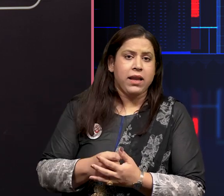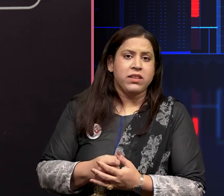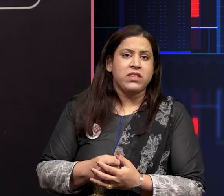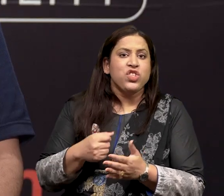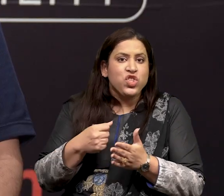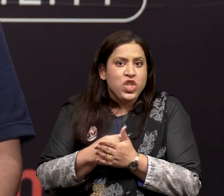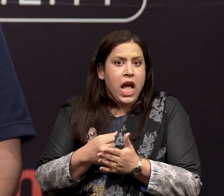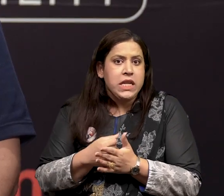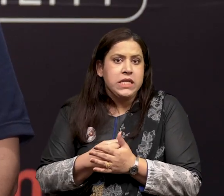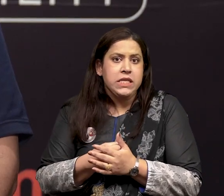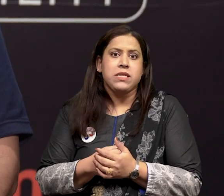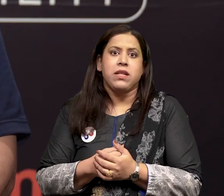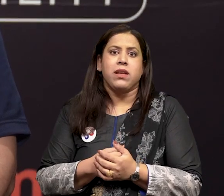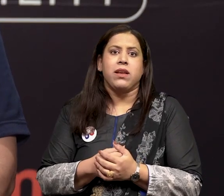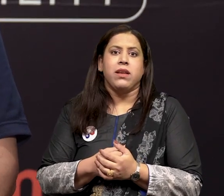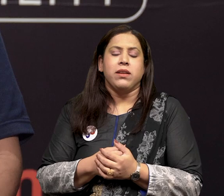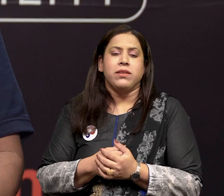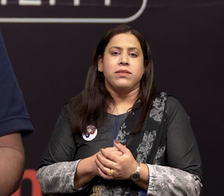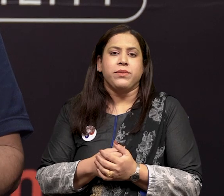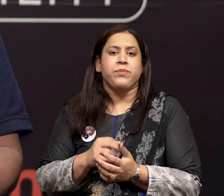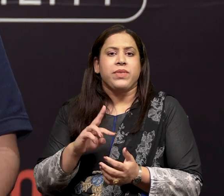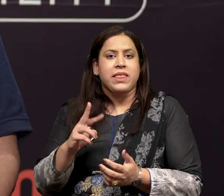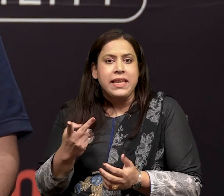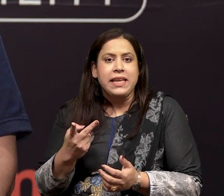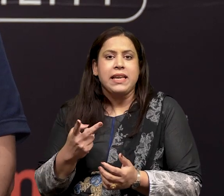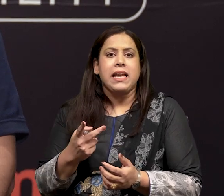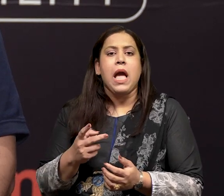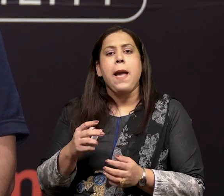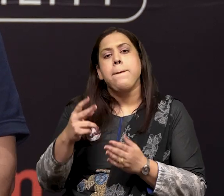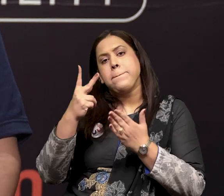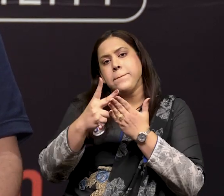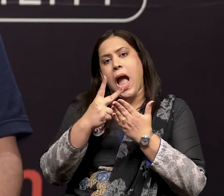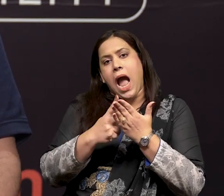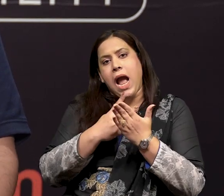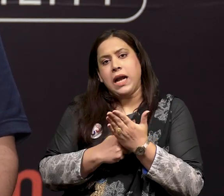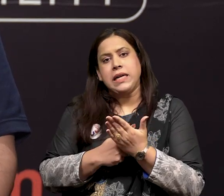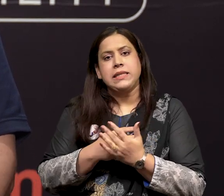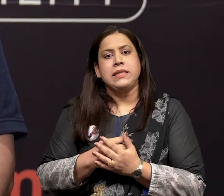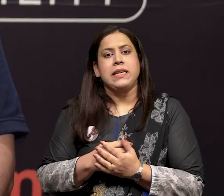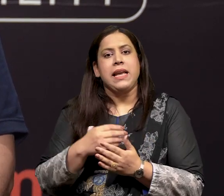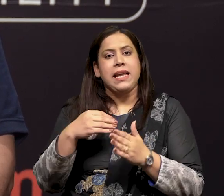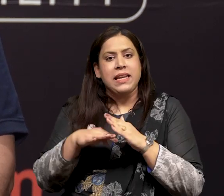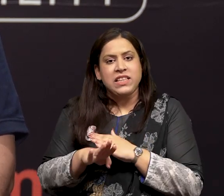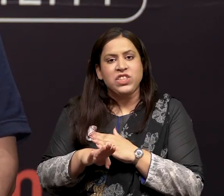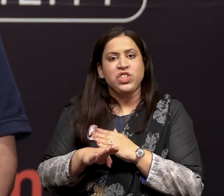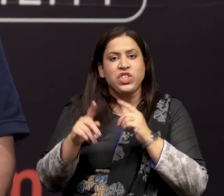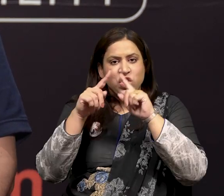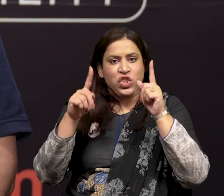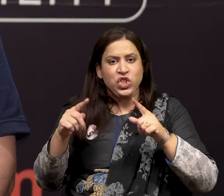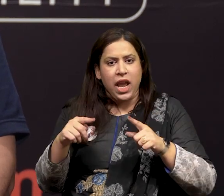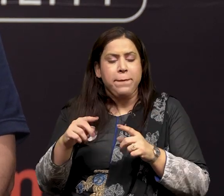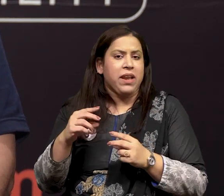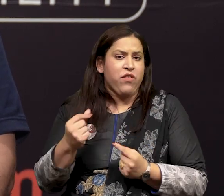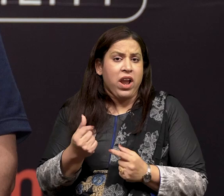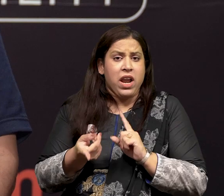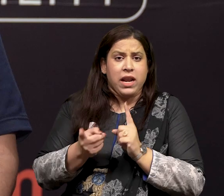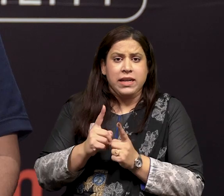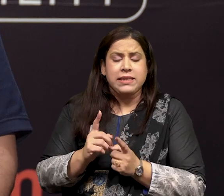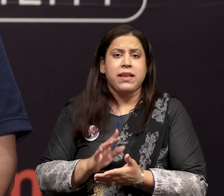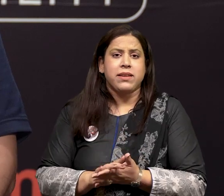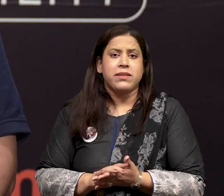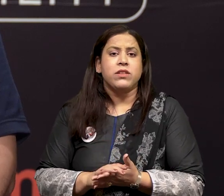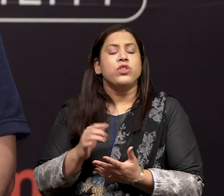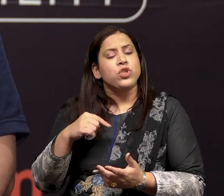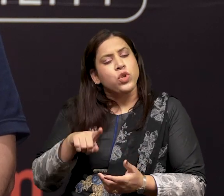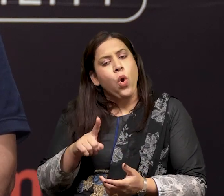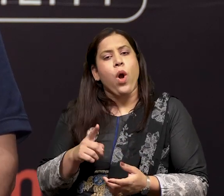I started like writing on art, I started teaching, and I think all these activities as an artist, as a